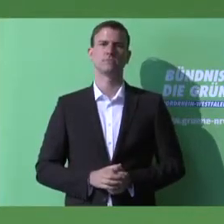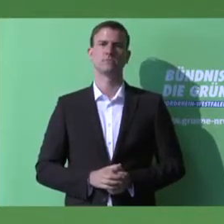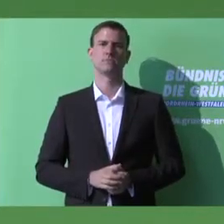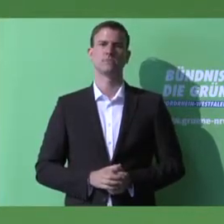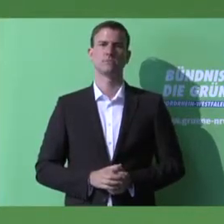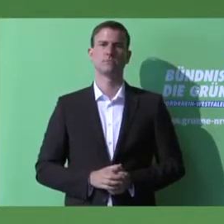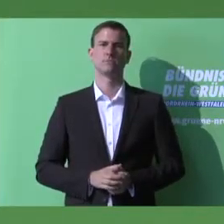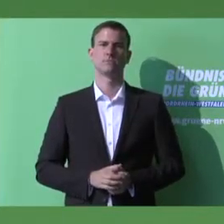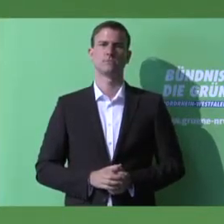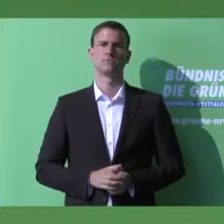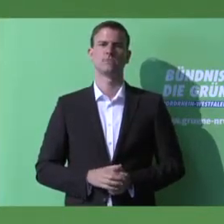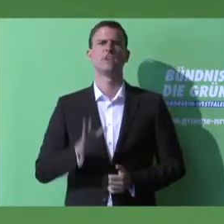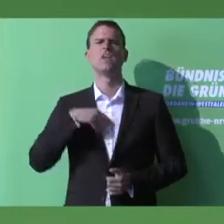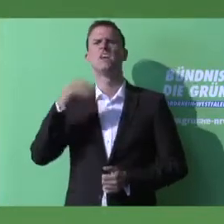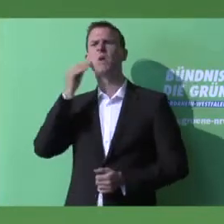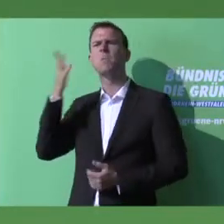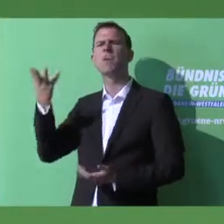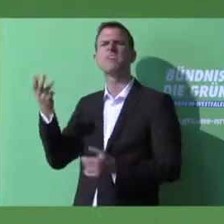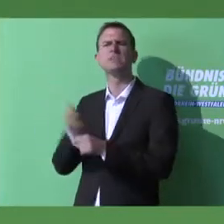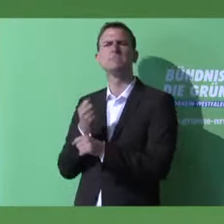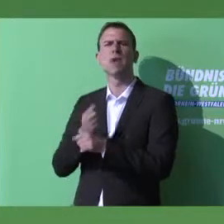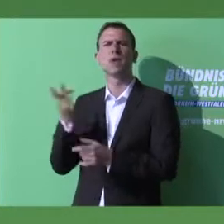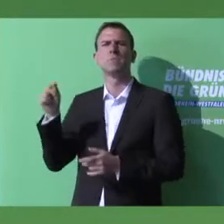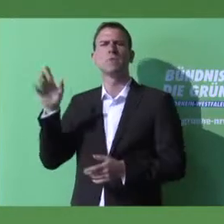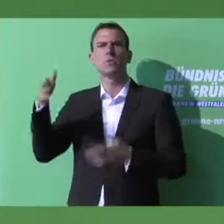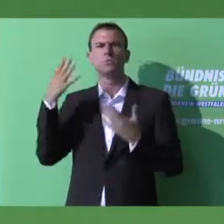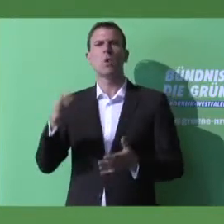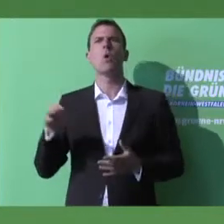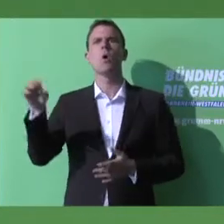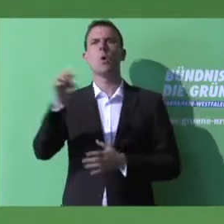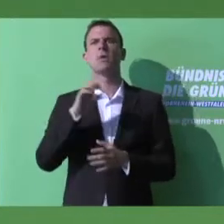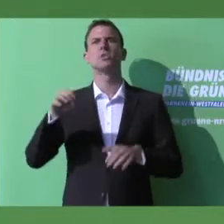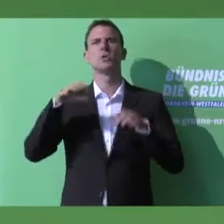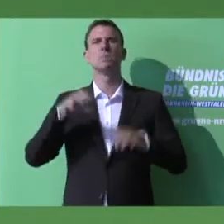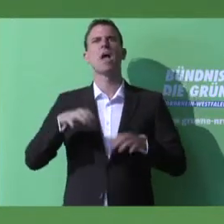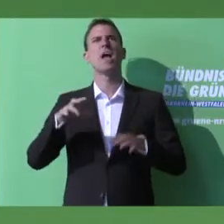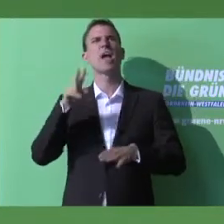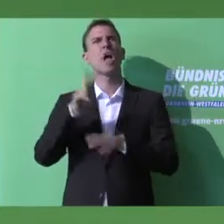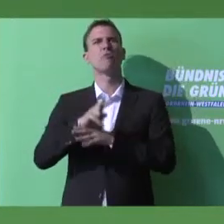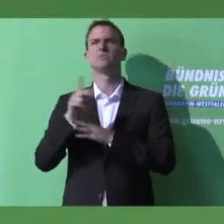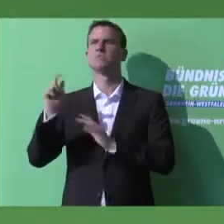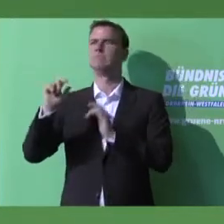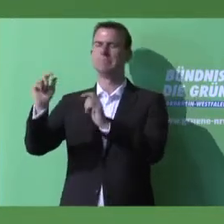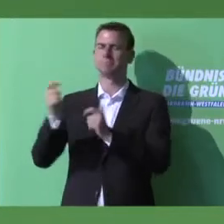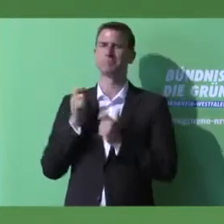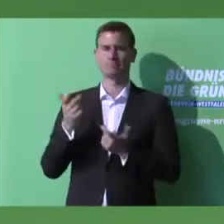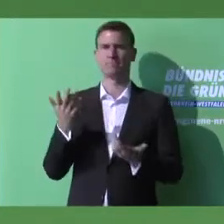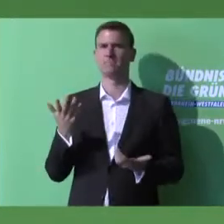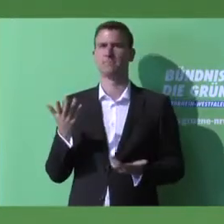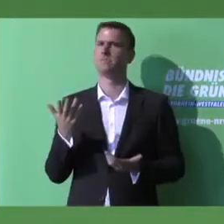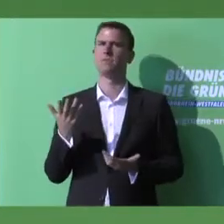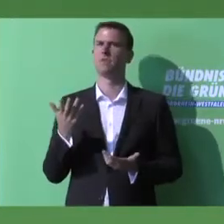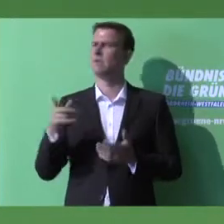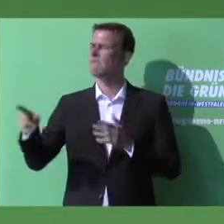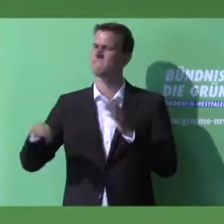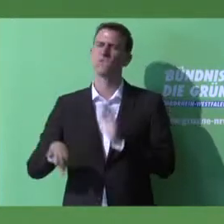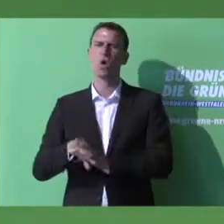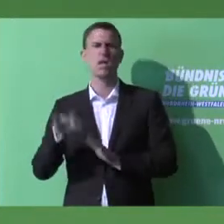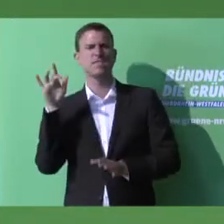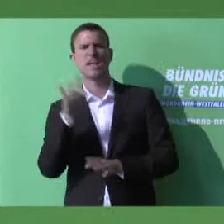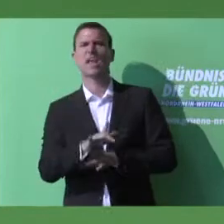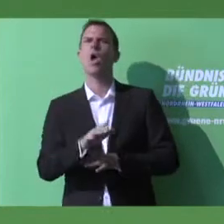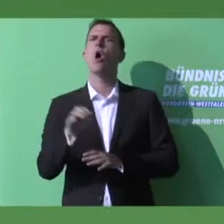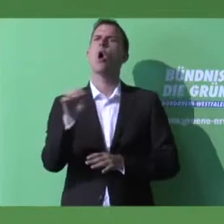Was macht Frau Merkel? Sie blockiert eine europäische Bankenaufsicht, wo immer es geht. Sie ist gegen einen